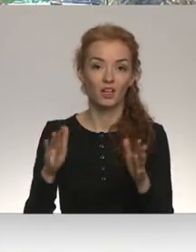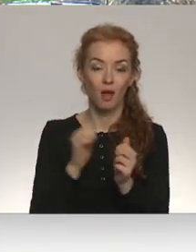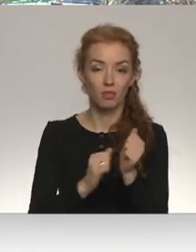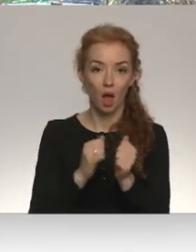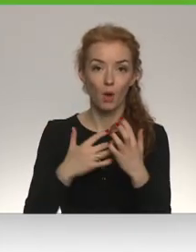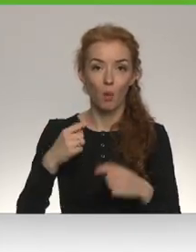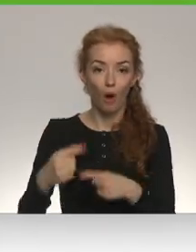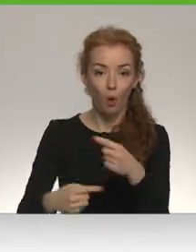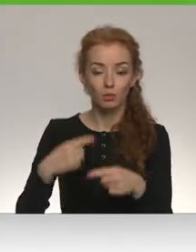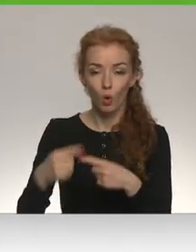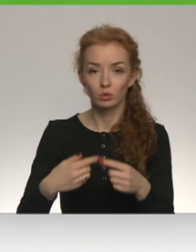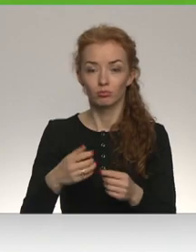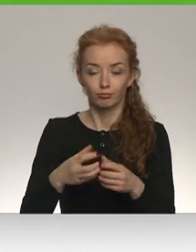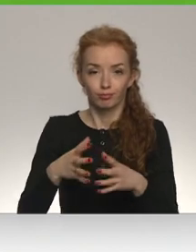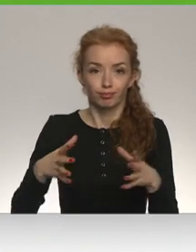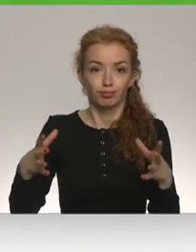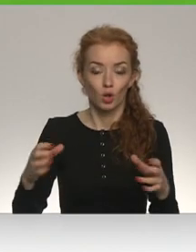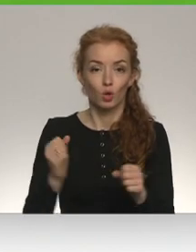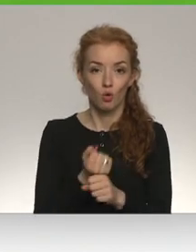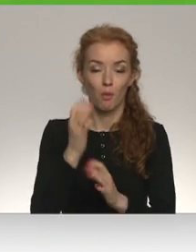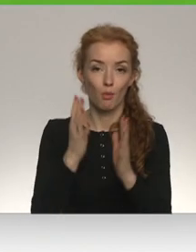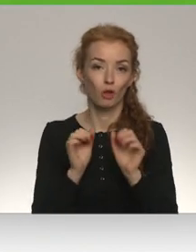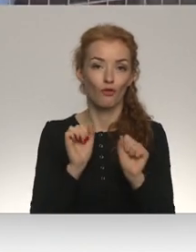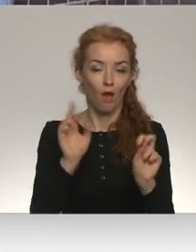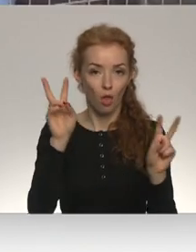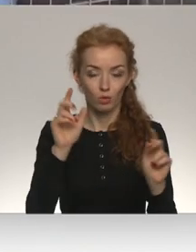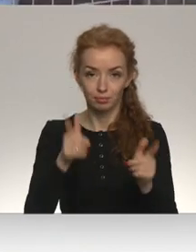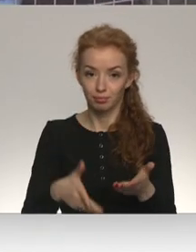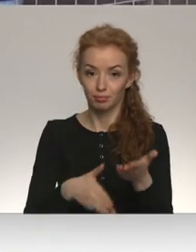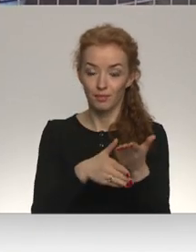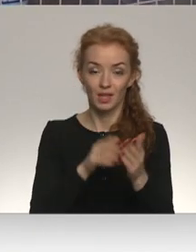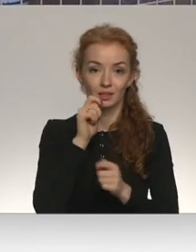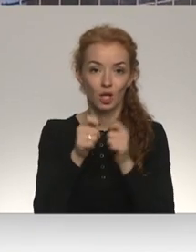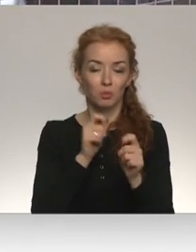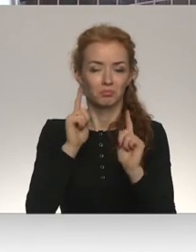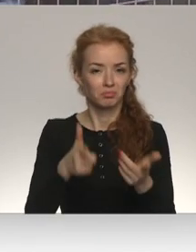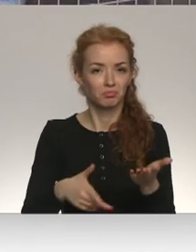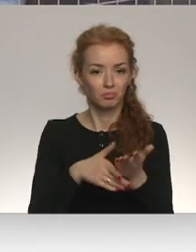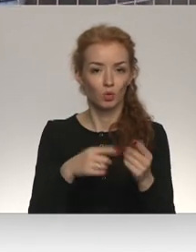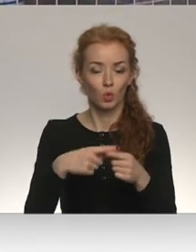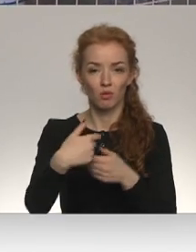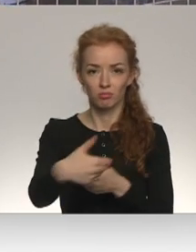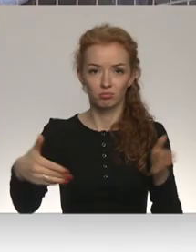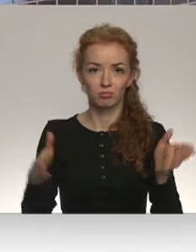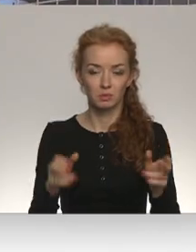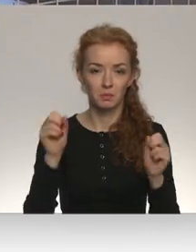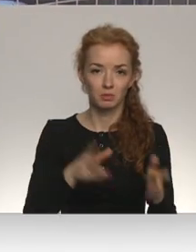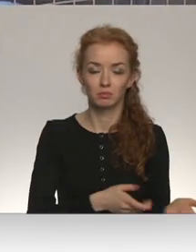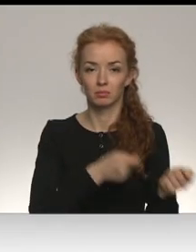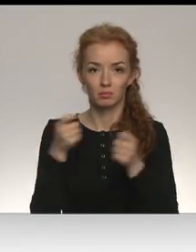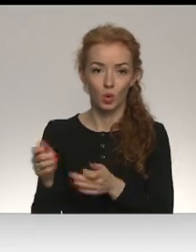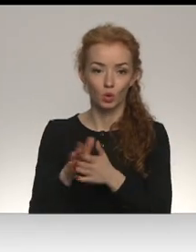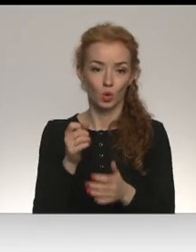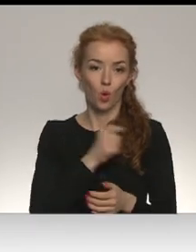paudžu paudzēm. Tomēr meža vairogi nolēmuši palīdzēt. Ziedotāja atsaucība bijusi liela un krava ar suņu barību nonākusi